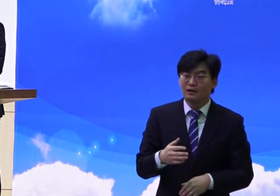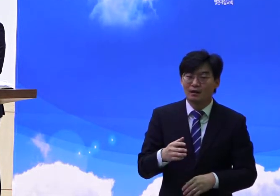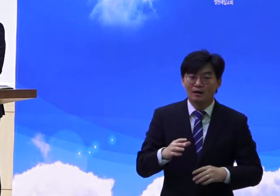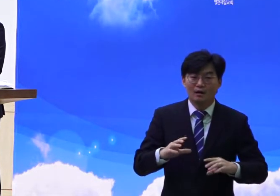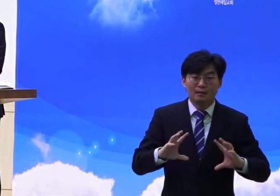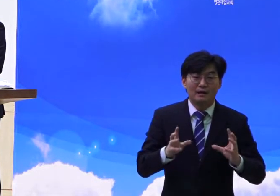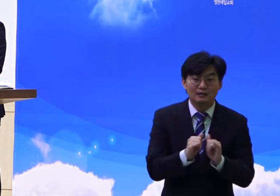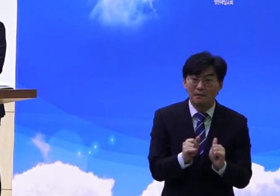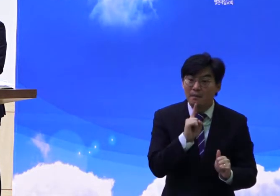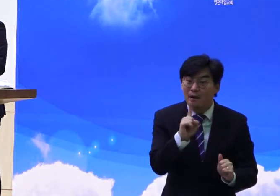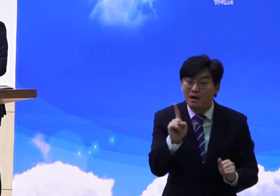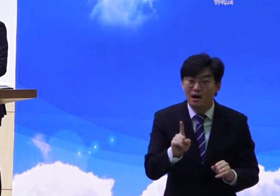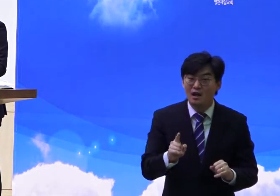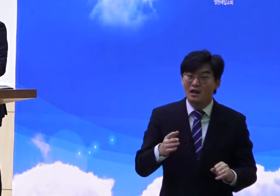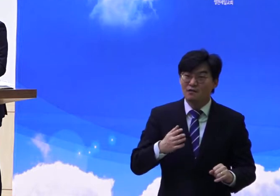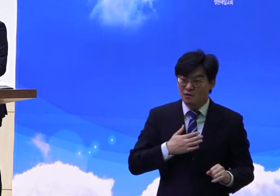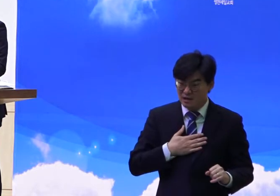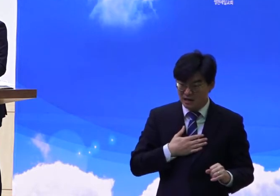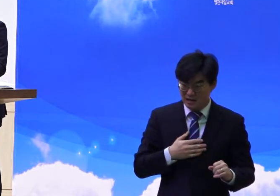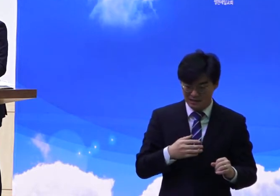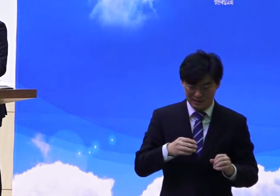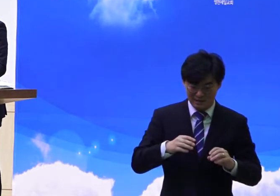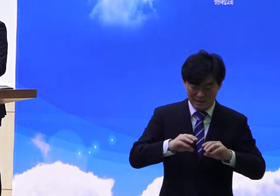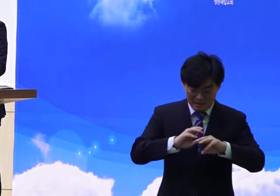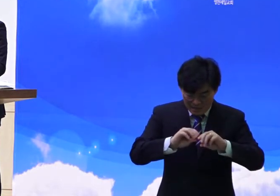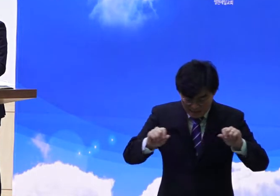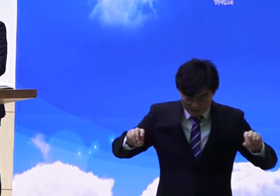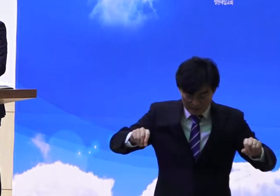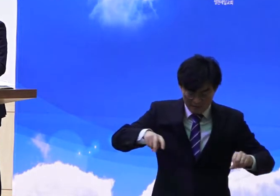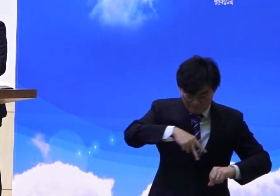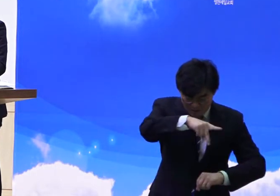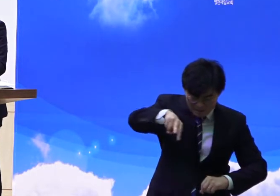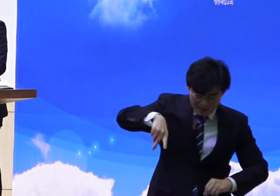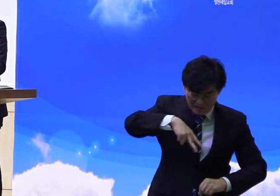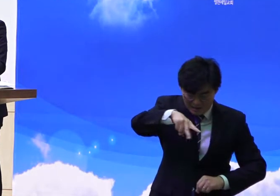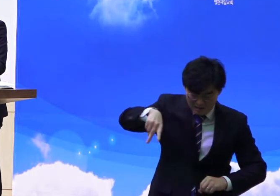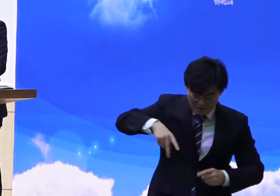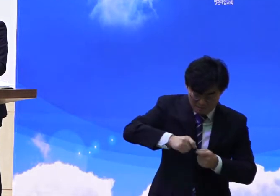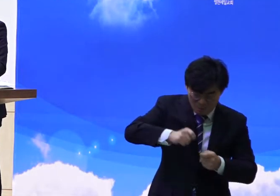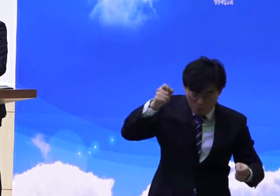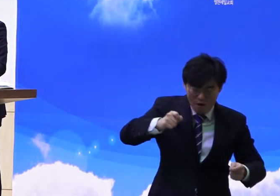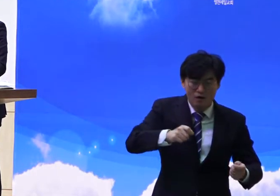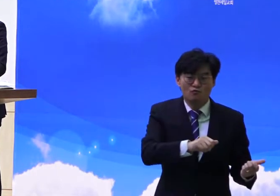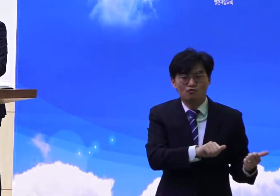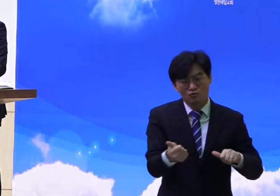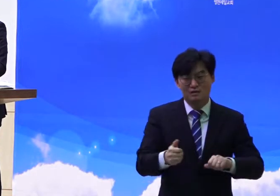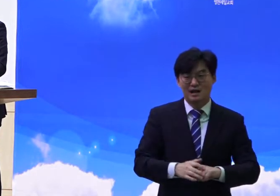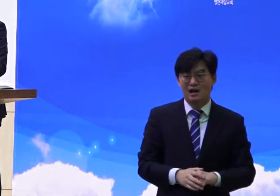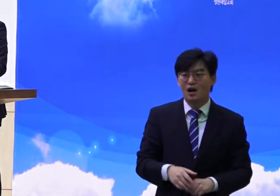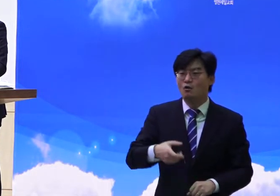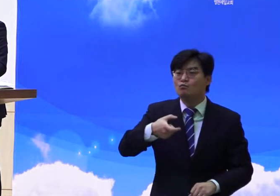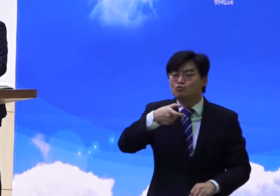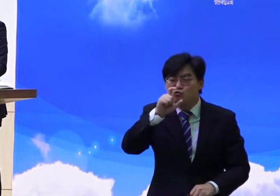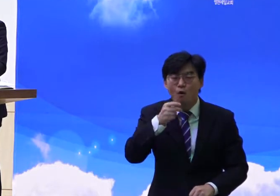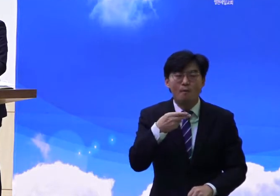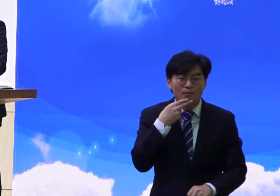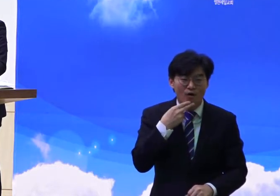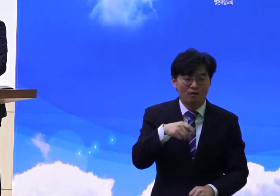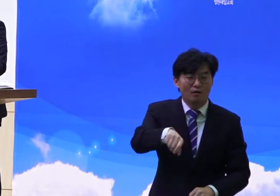우리를 애굽에서 인도해내어 이 광야에서 죽게 하는가? 이곳에는 먹을 것도 없고 물도 없도다.